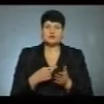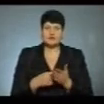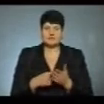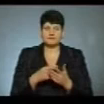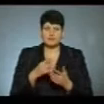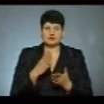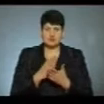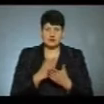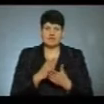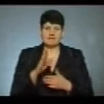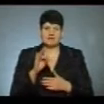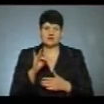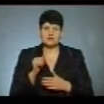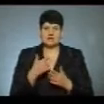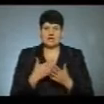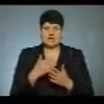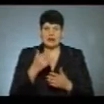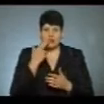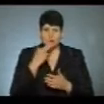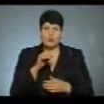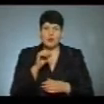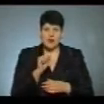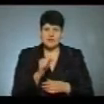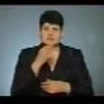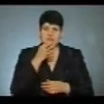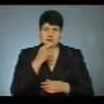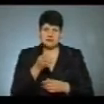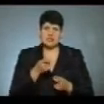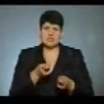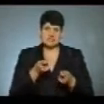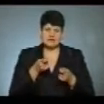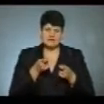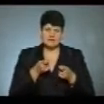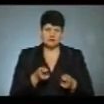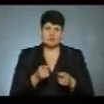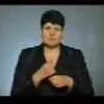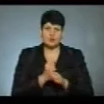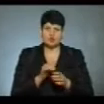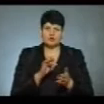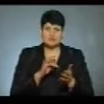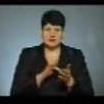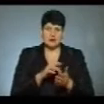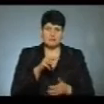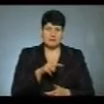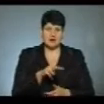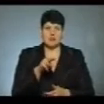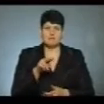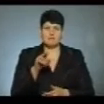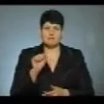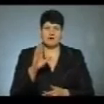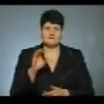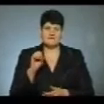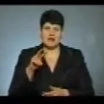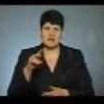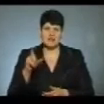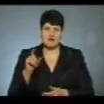циркуляцію вірусів грипу типу А, розповіла завідувачка відділу епіднагляду обласного лабораторного центру Марія Павельєва.